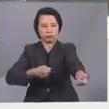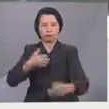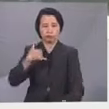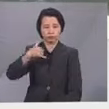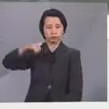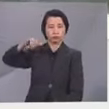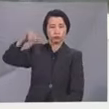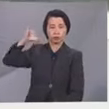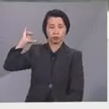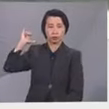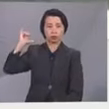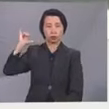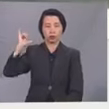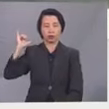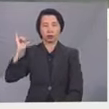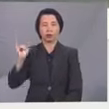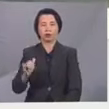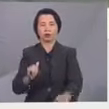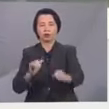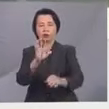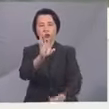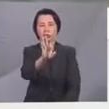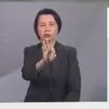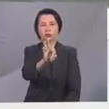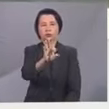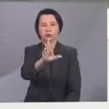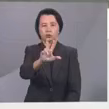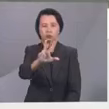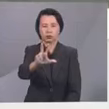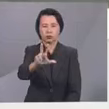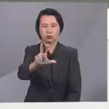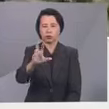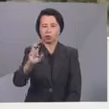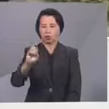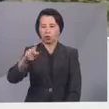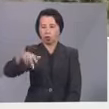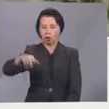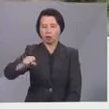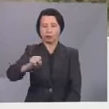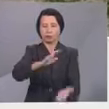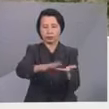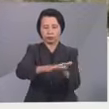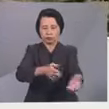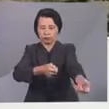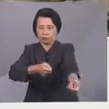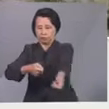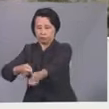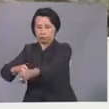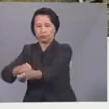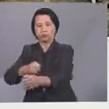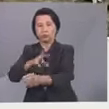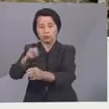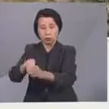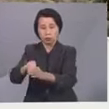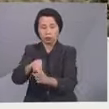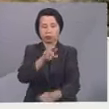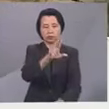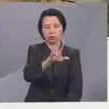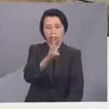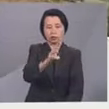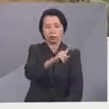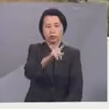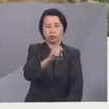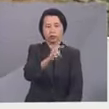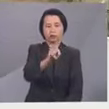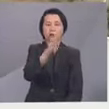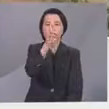sahaja sebanyak 93 operasi sanitasi yang meliputi 36 zon